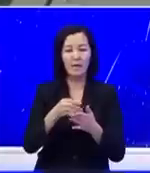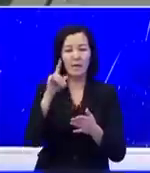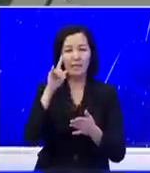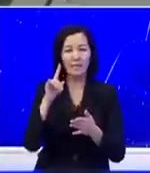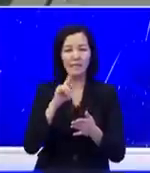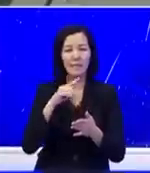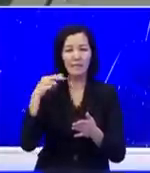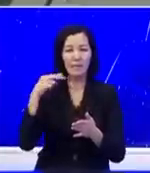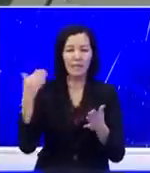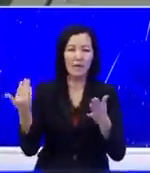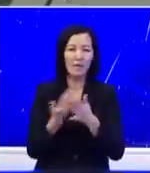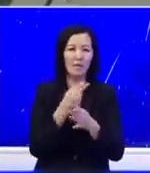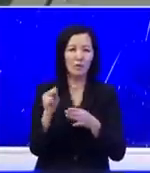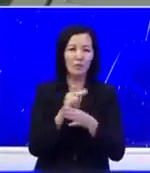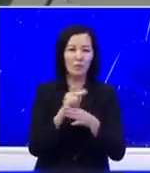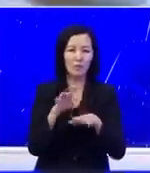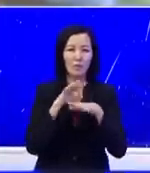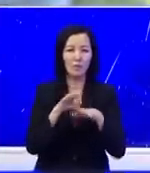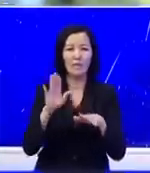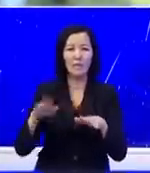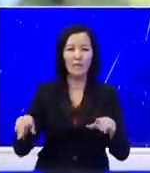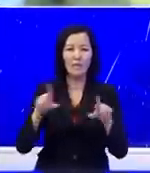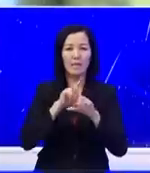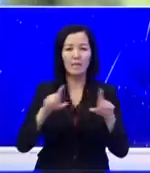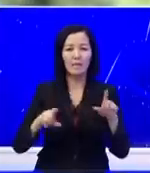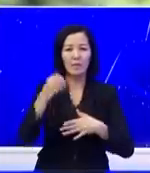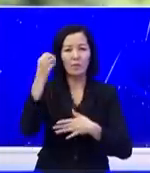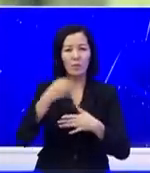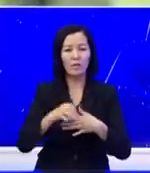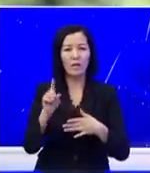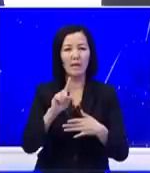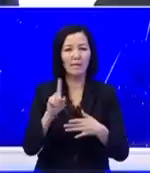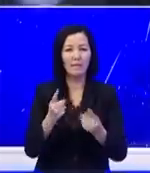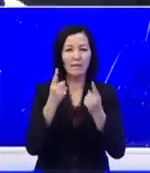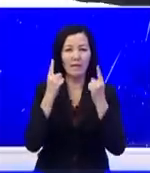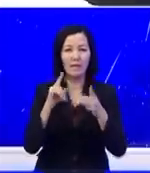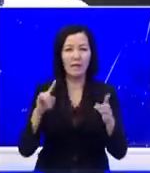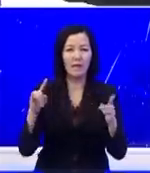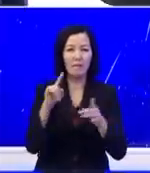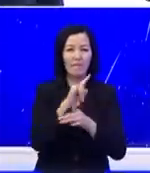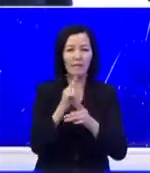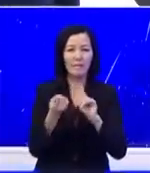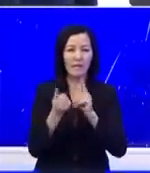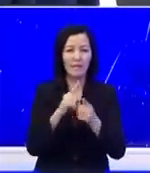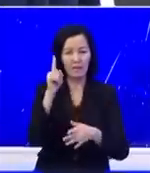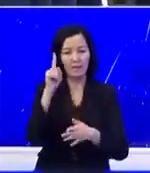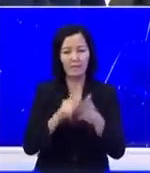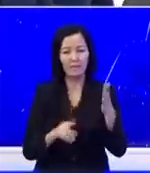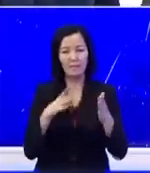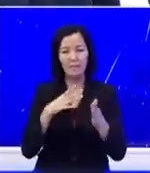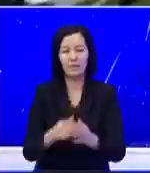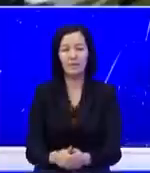президенті қайта жөндеуден өткеннен кейін бұл нысанның Орталық Азия аймағындағы ірі авиациялық хабқа айналатынына сенім